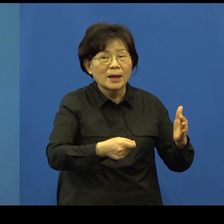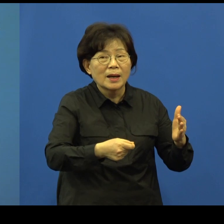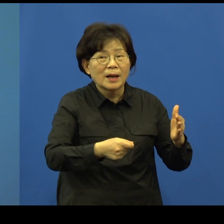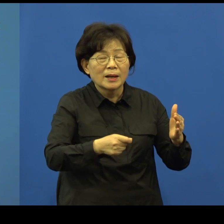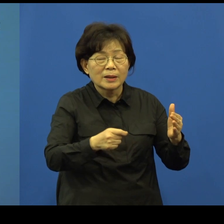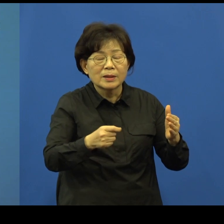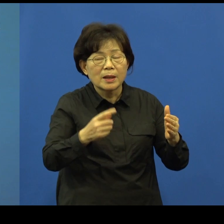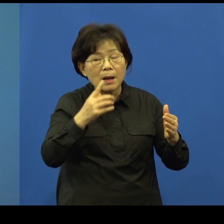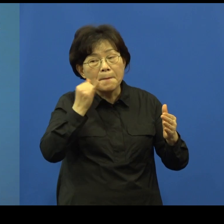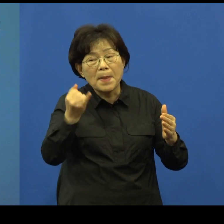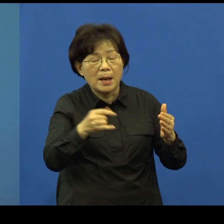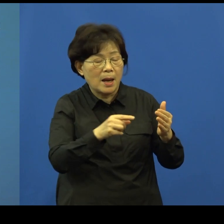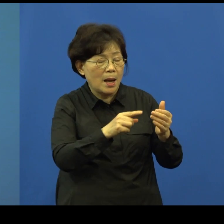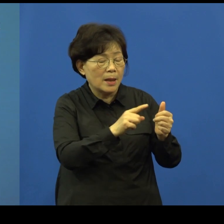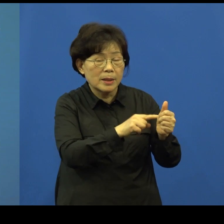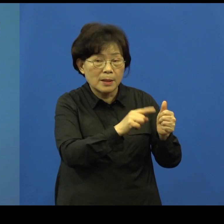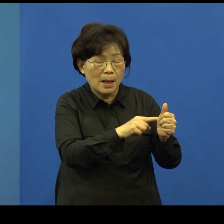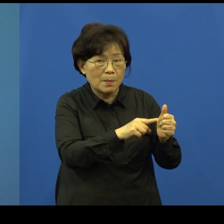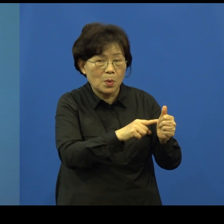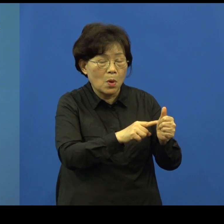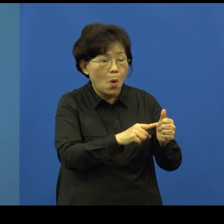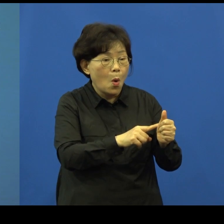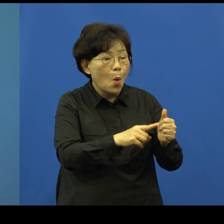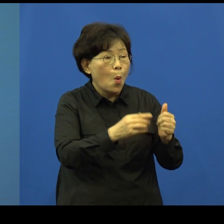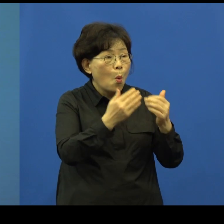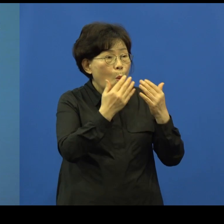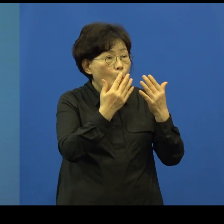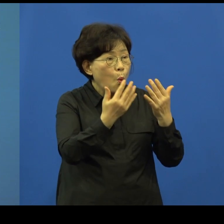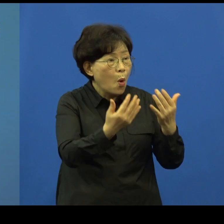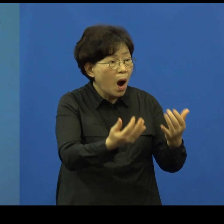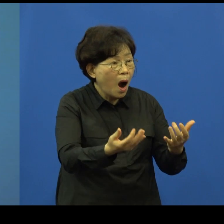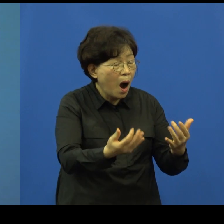이야, 멋진 그림이야.